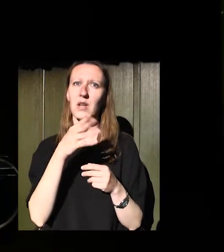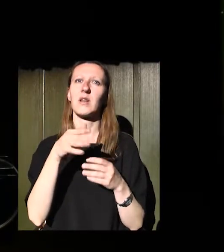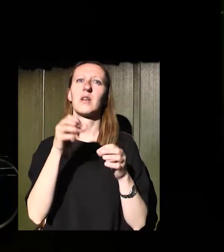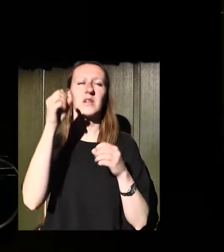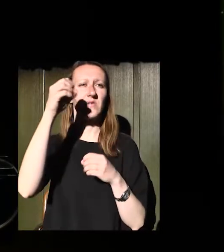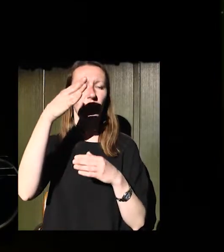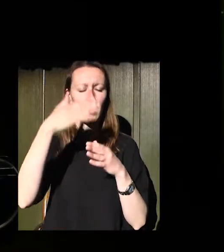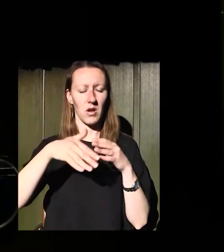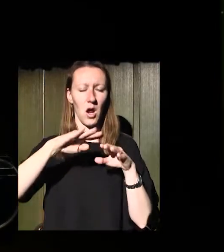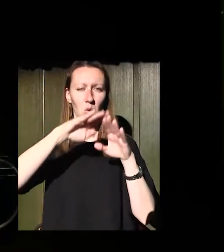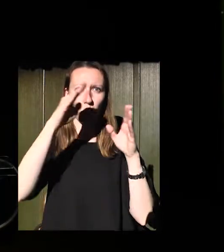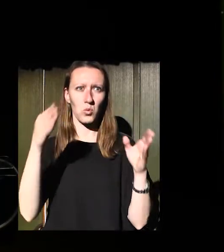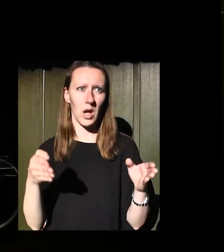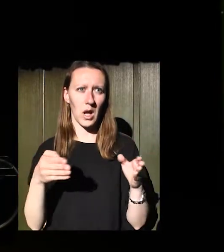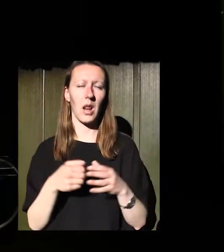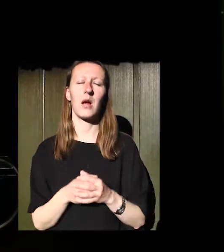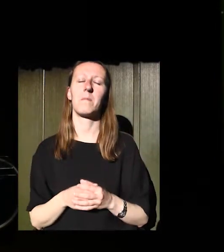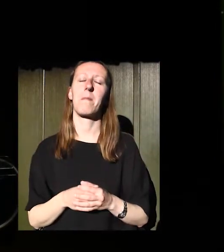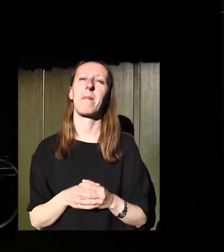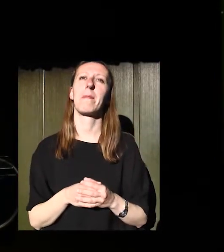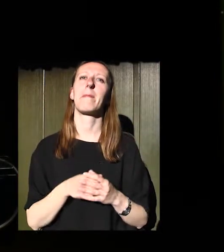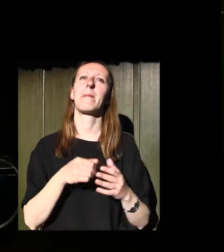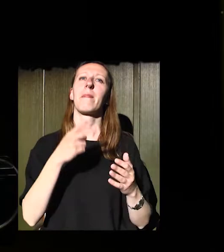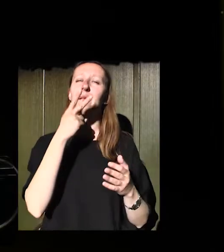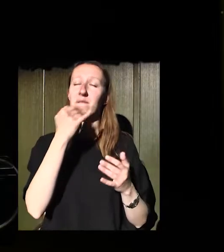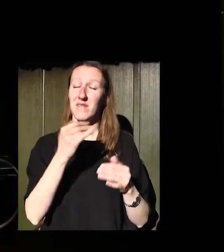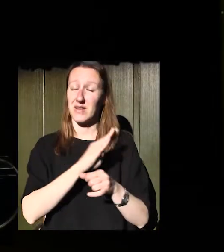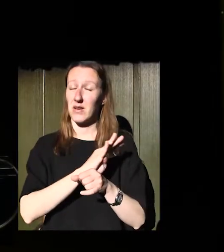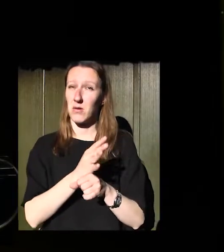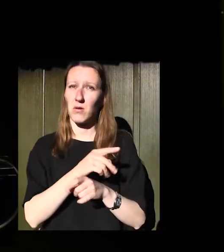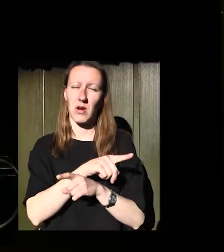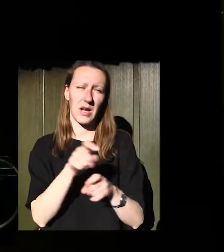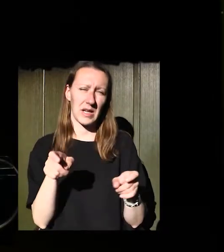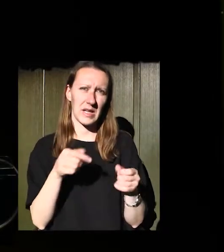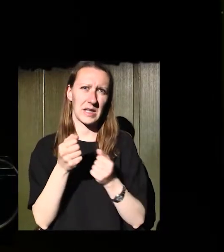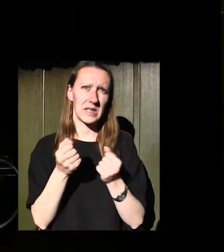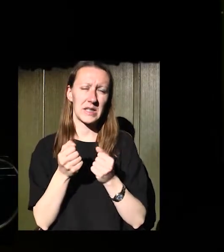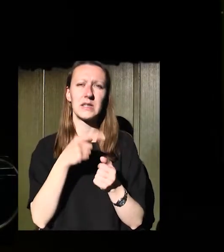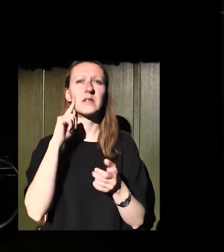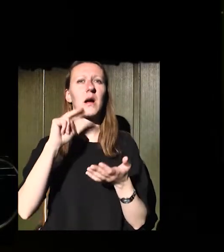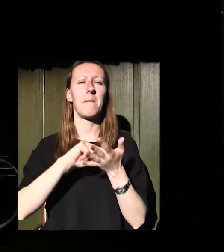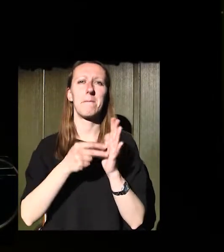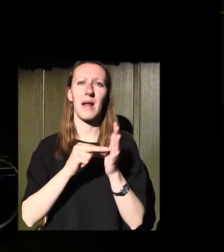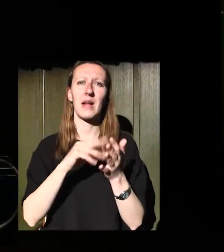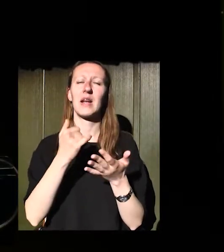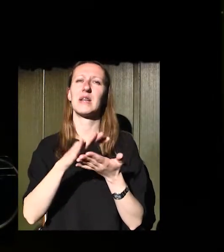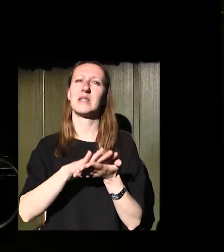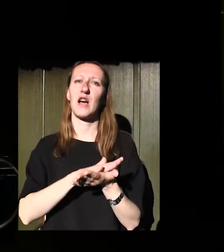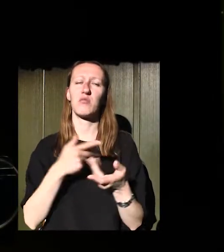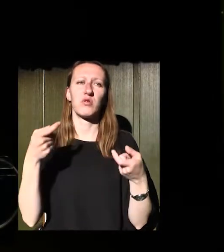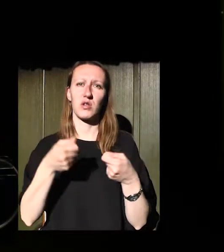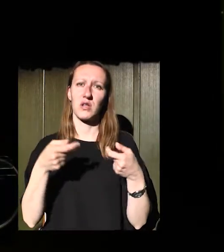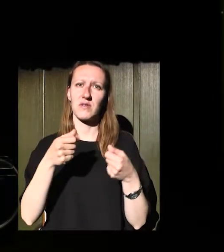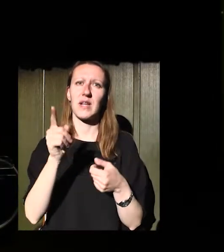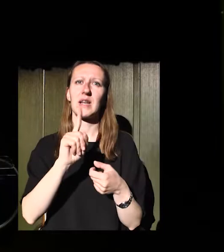vidjeti svjetlo na kraju tunela. Usprkos pandemiji, dakle, planirane ili